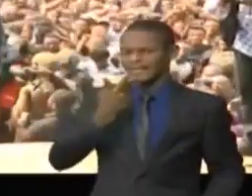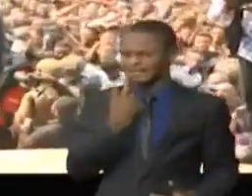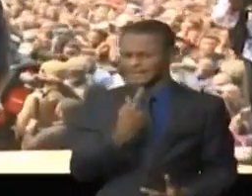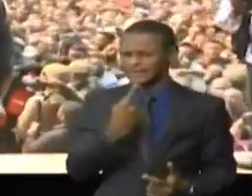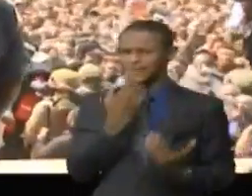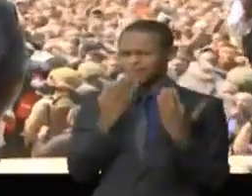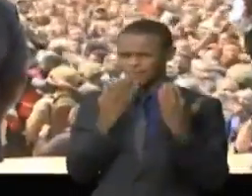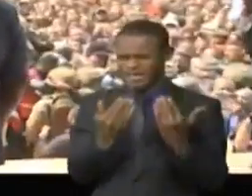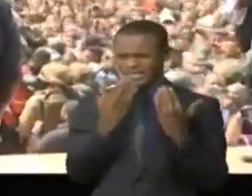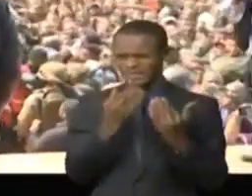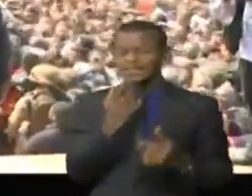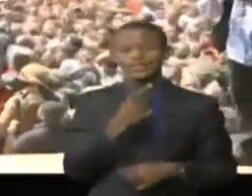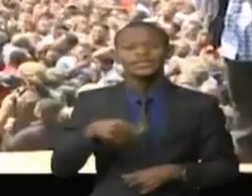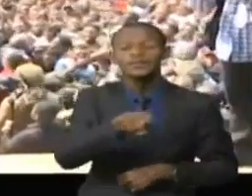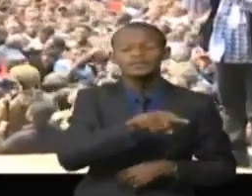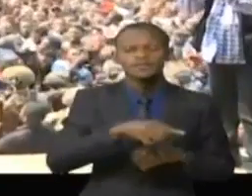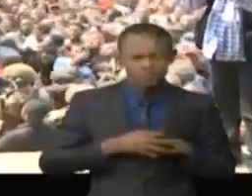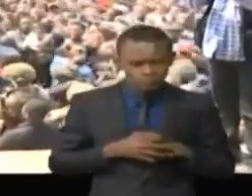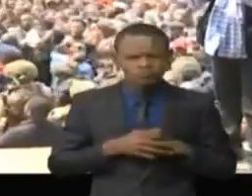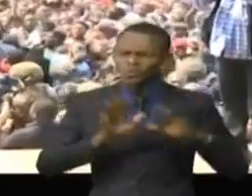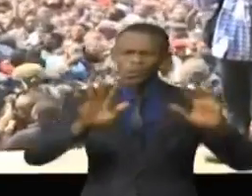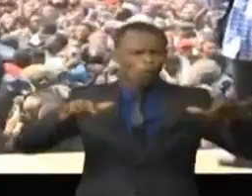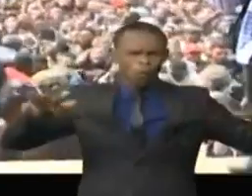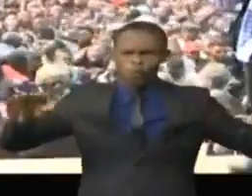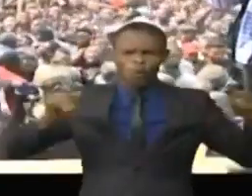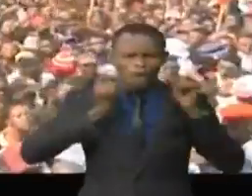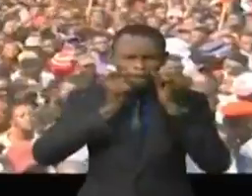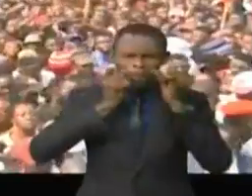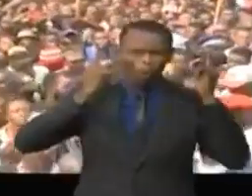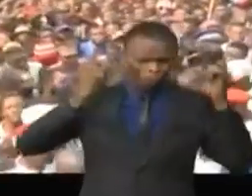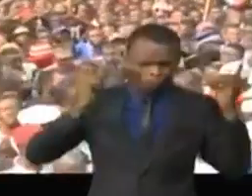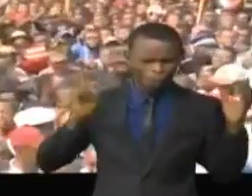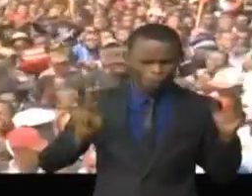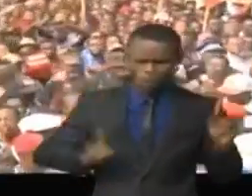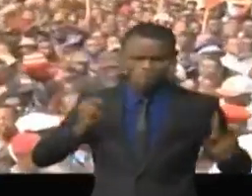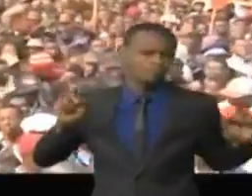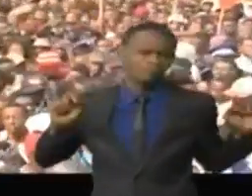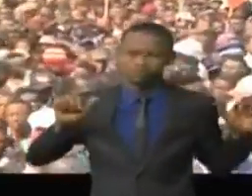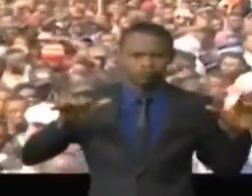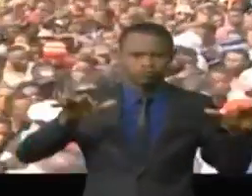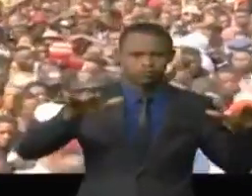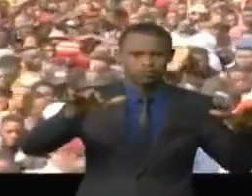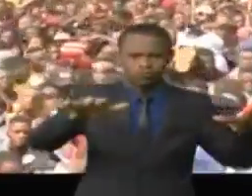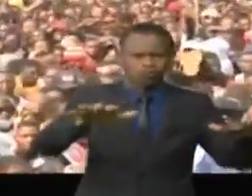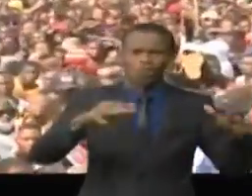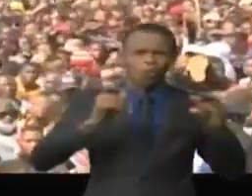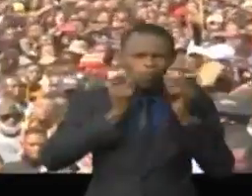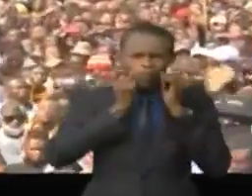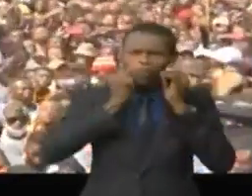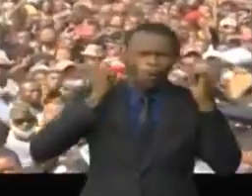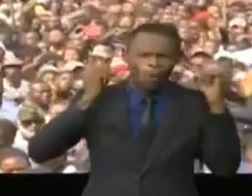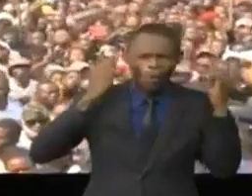Bosalinga y surprise monene nandimakite que bokoboye koya ebele boye.